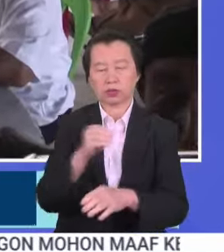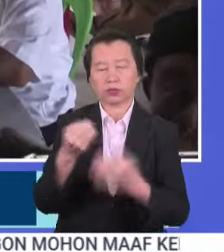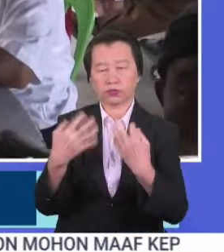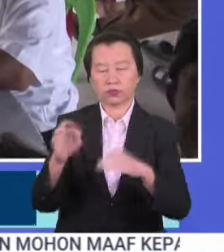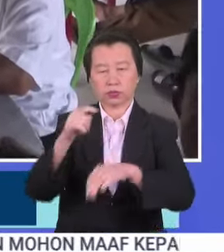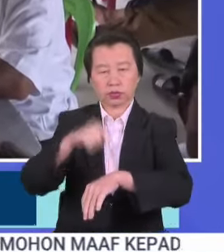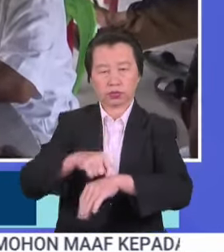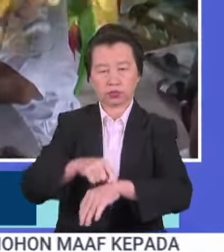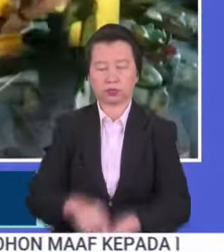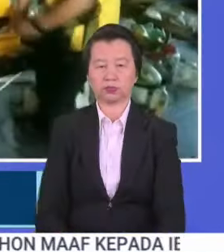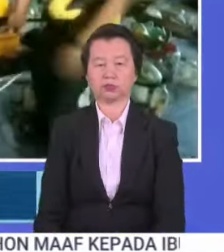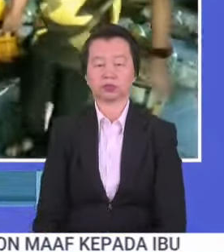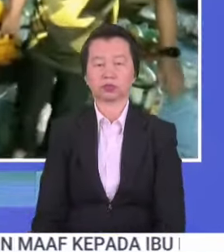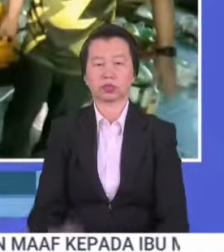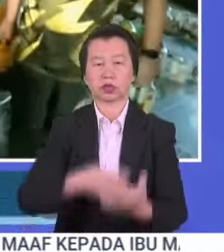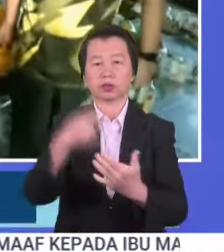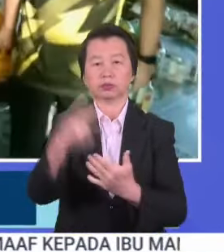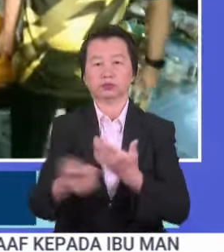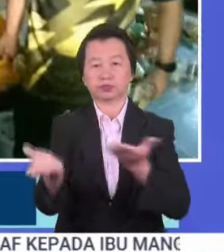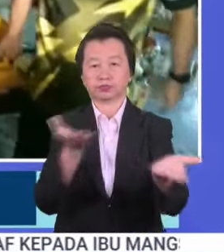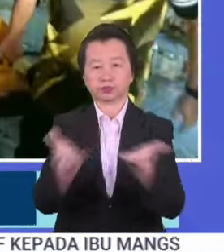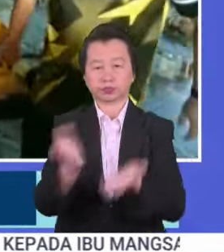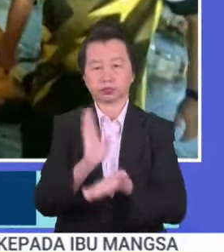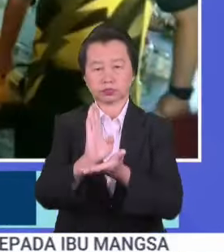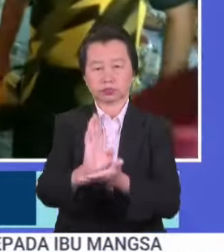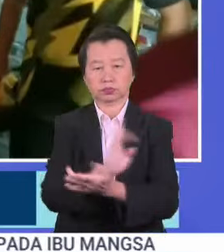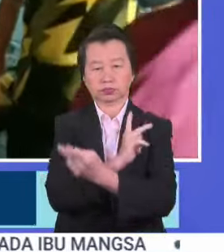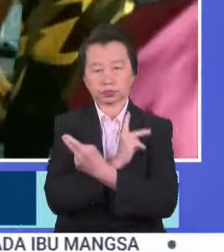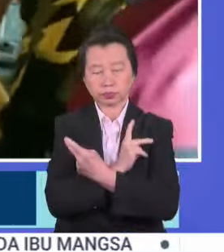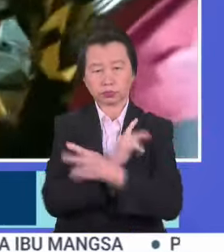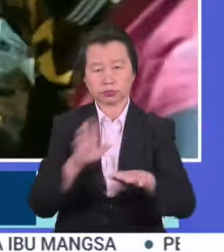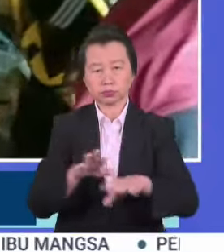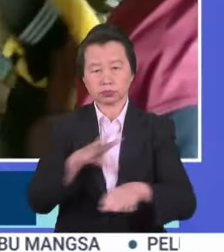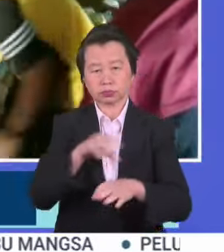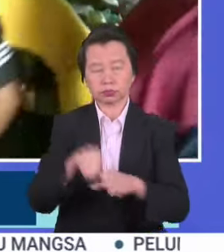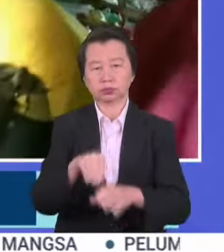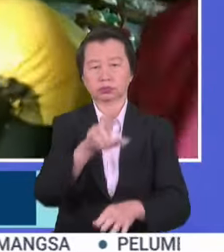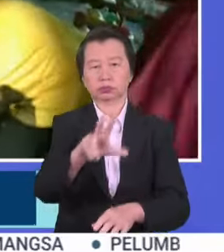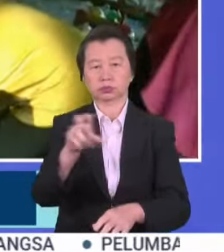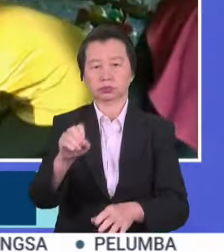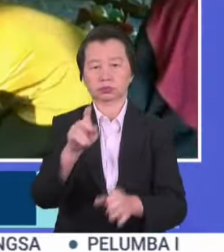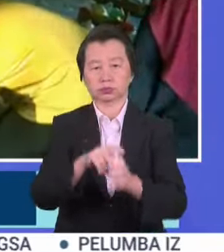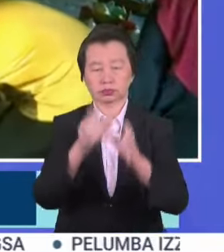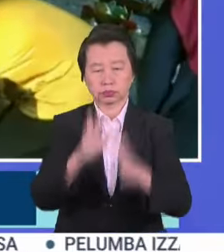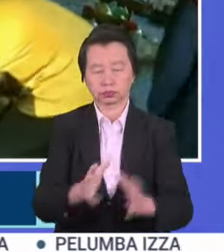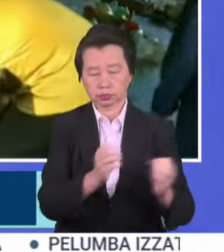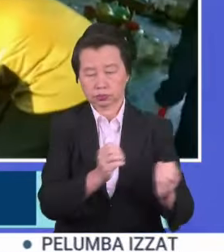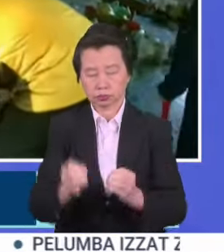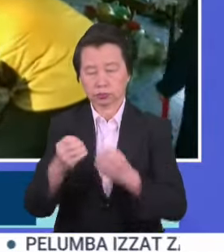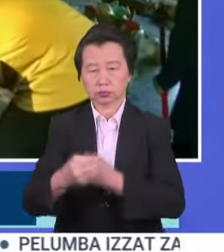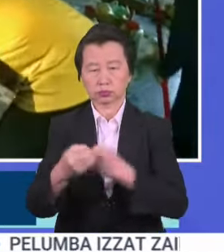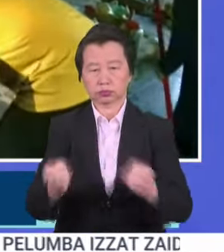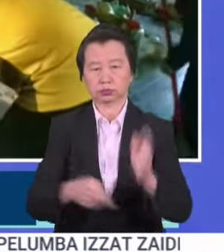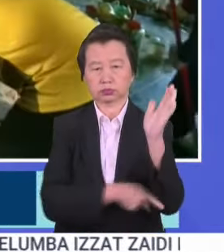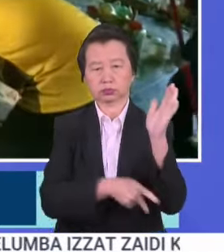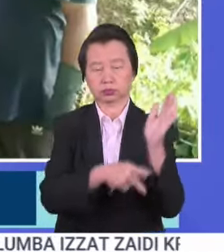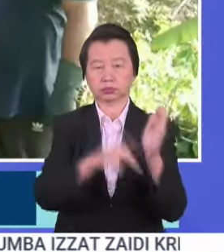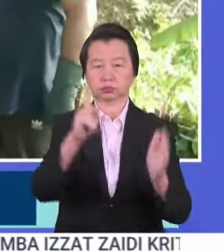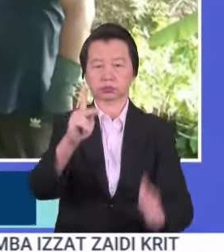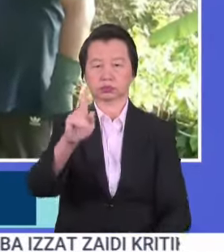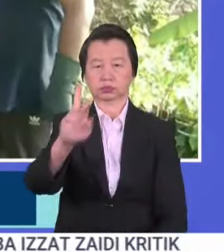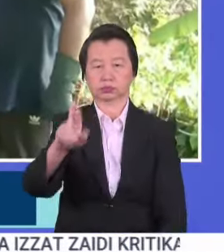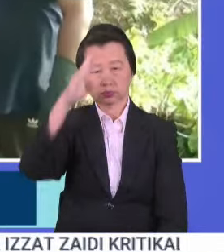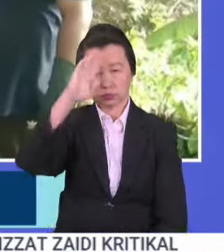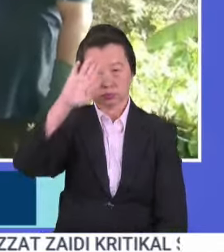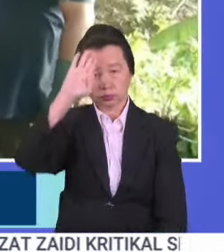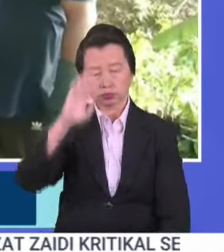lapang. Program Khidmat Bantu Kasih dilaksana melibatkan 30 peserta. Dianjurkan Pejabat Parlimen Kangar,